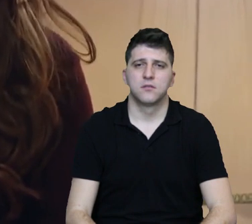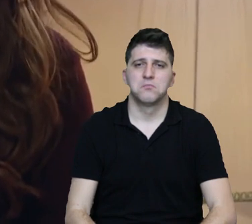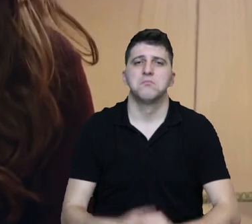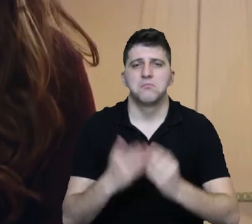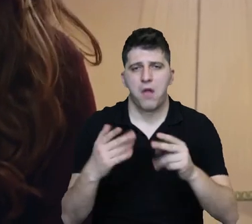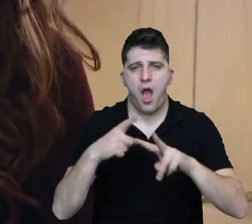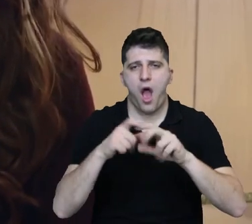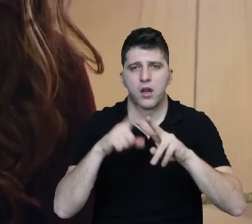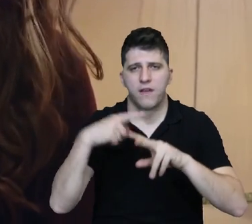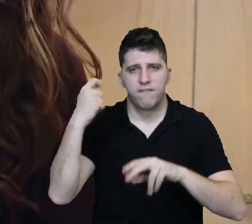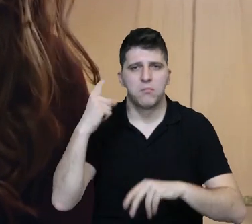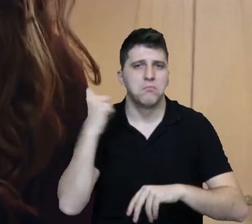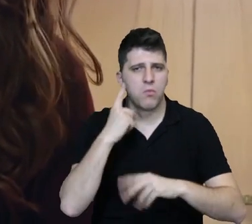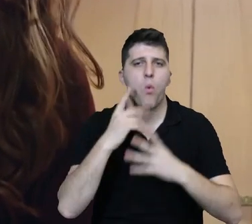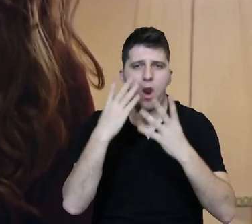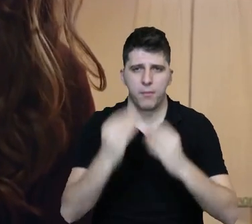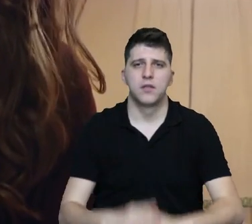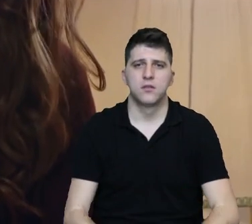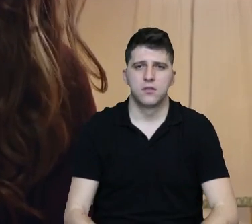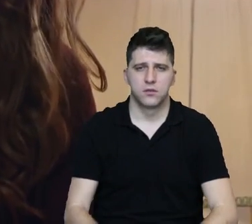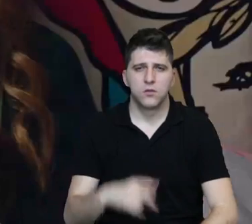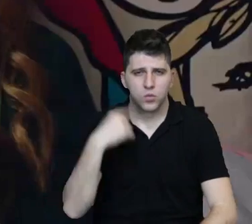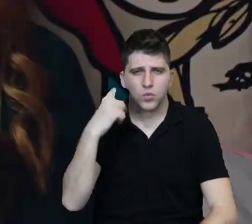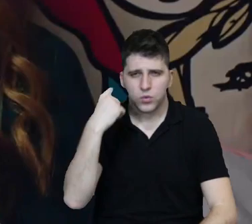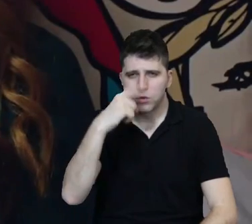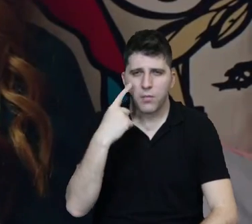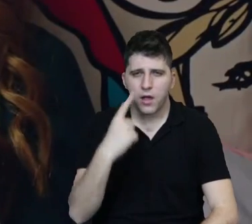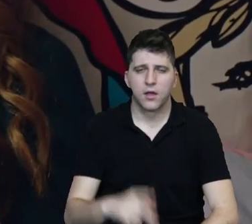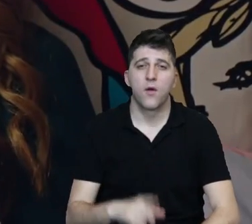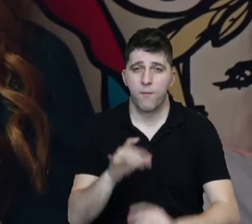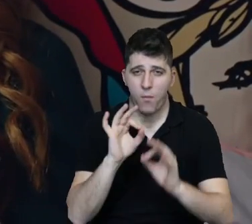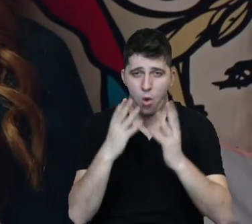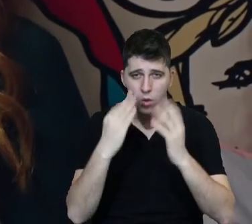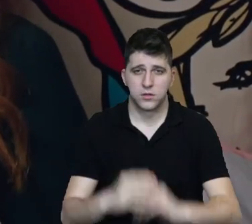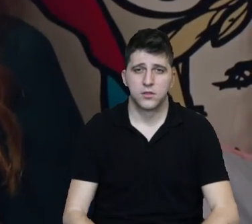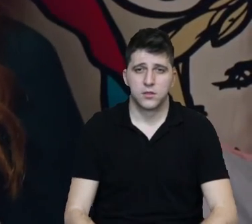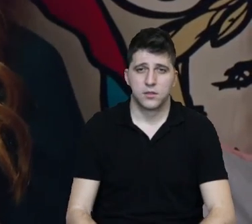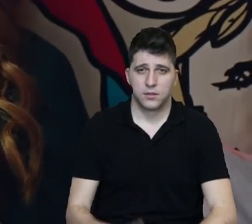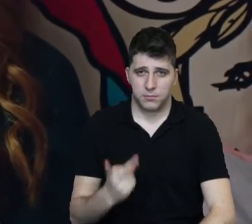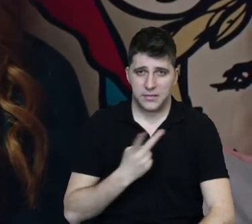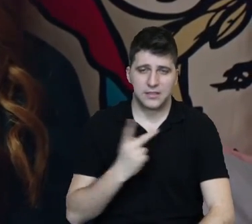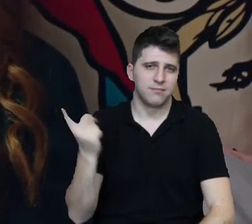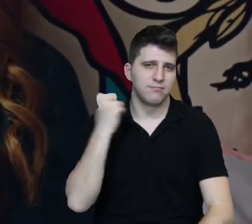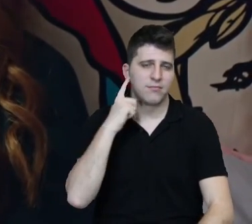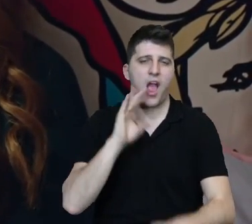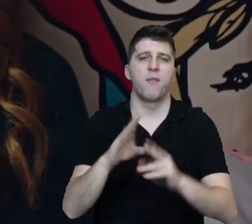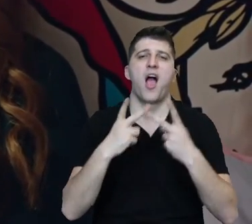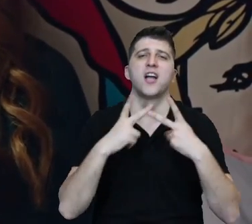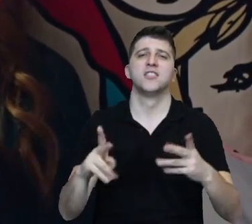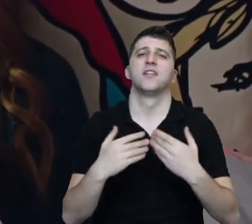Pekala da Arda'dan bir film yıldızı olabilir. Gözünüzün önüne getirin. Böylelikle bize de şöhret kapıları